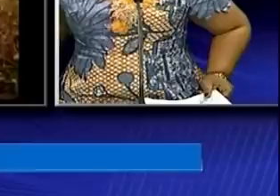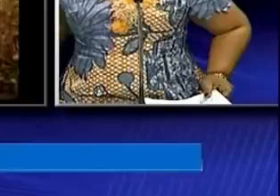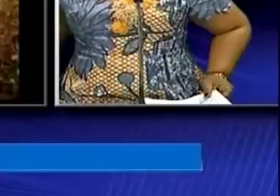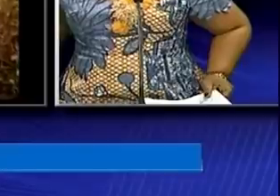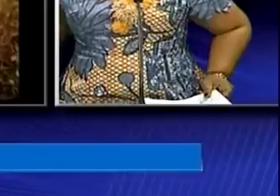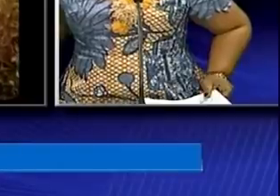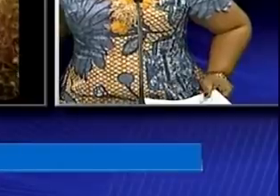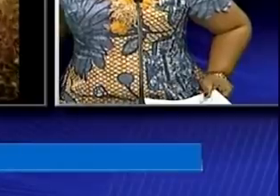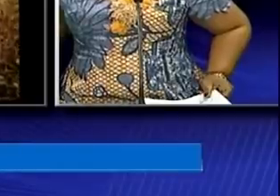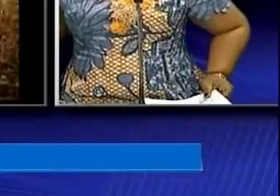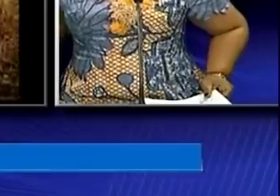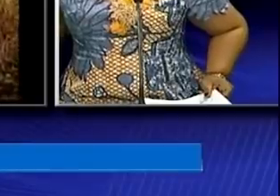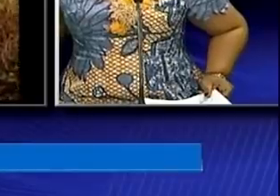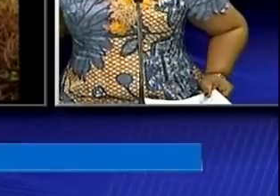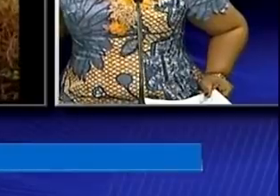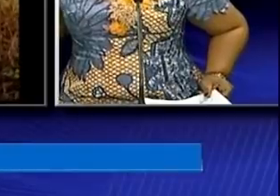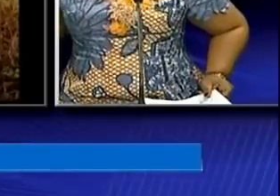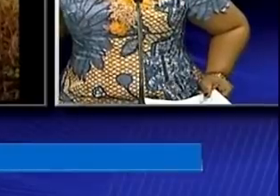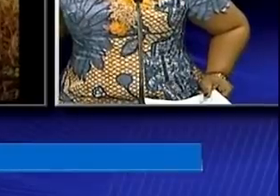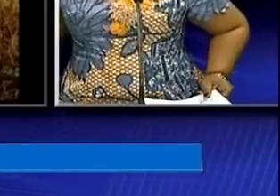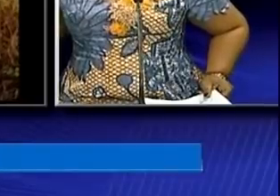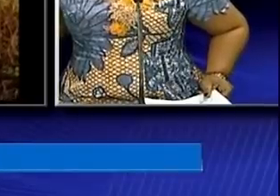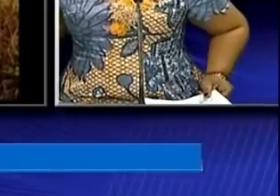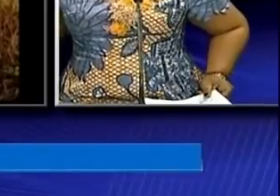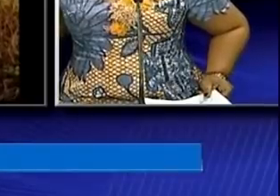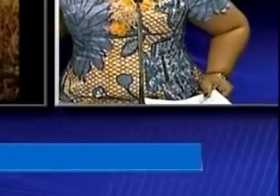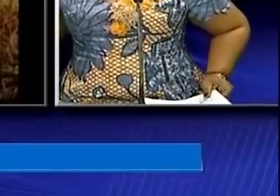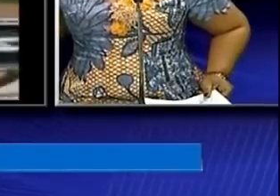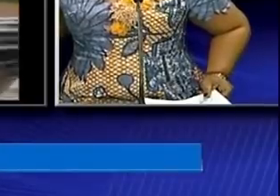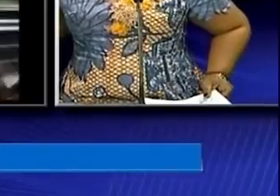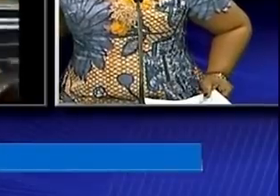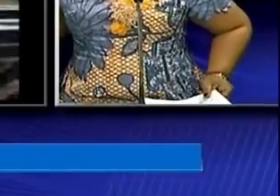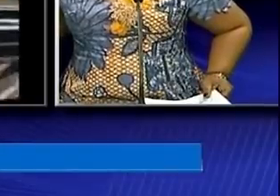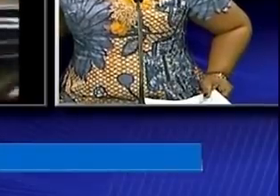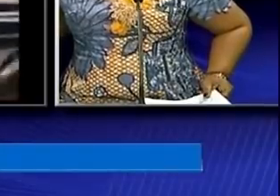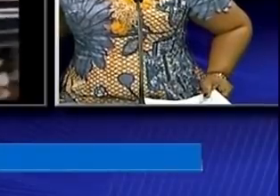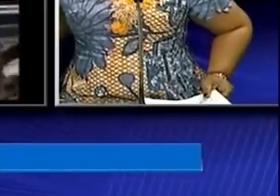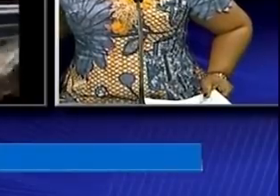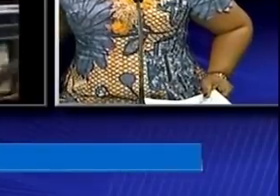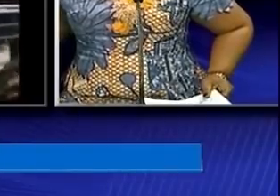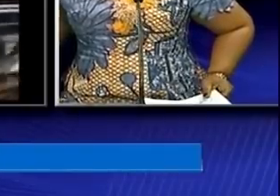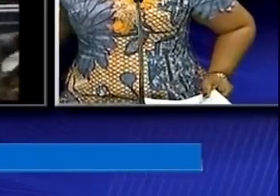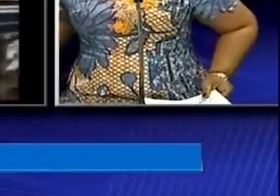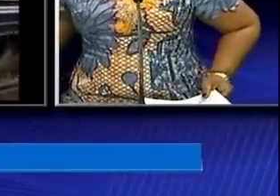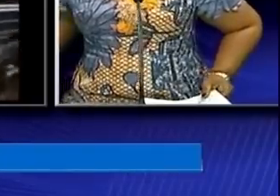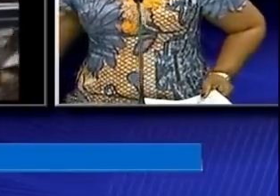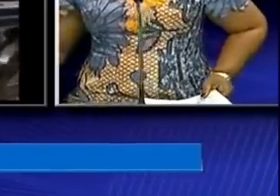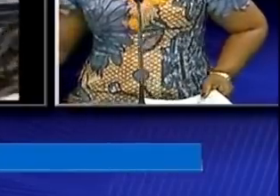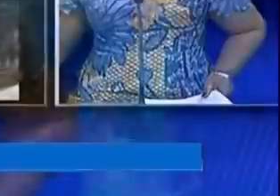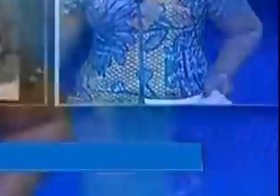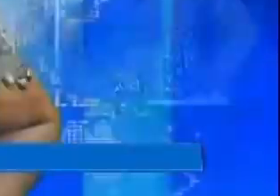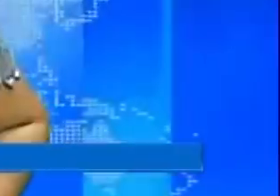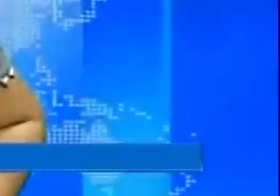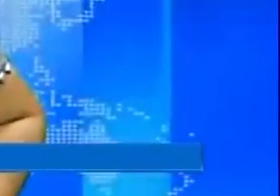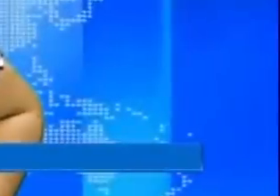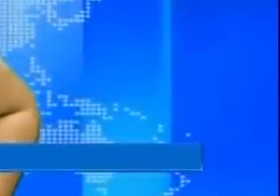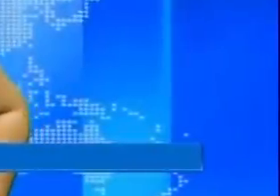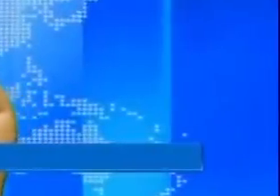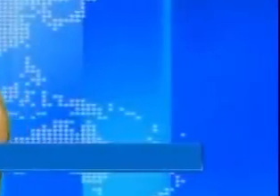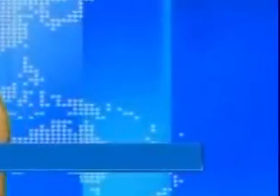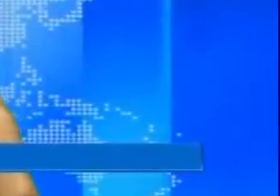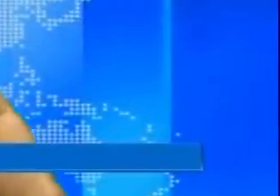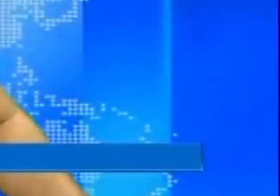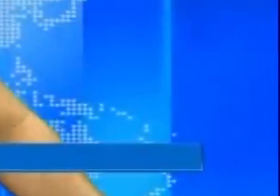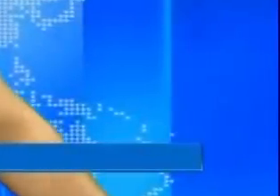6 éléments ADF capturés et débandades dans les positions de ce mouvement terroriste. Et nous venons de l'apprendre,